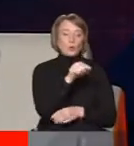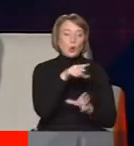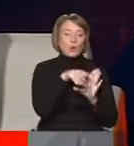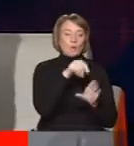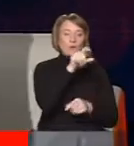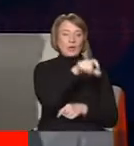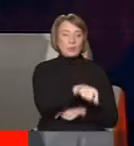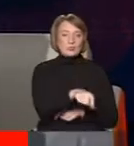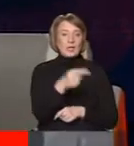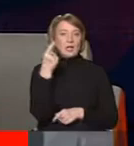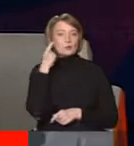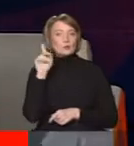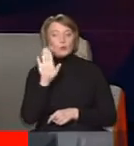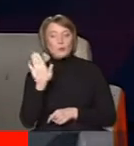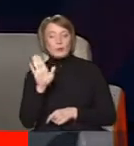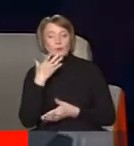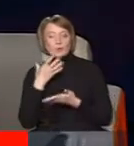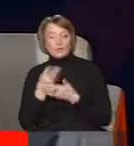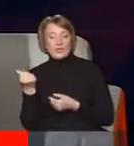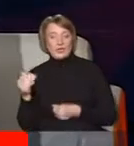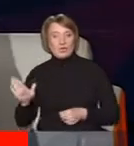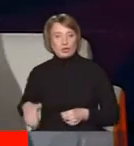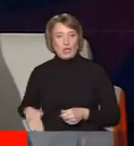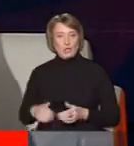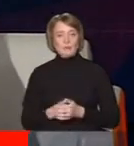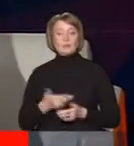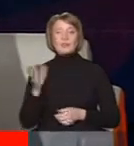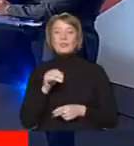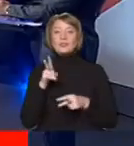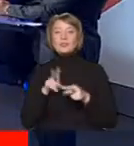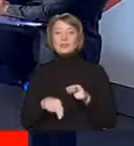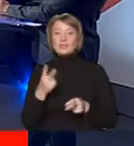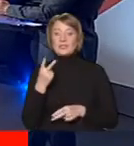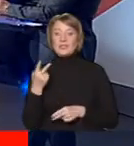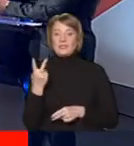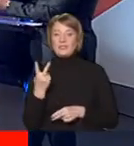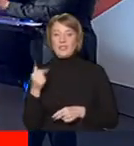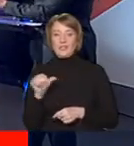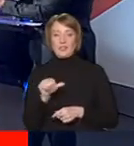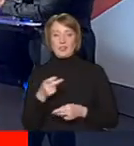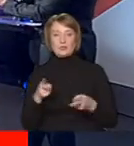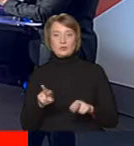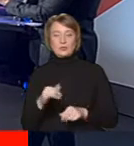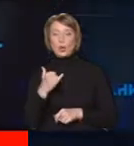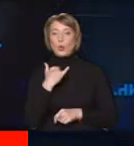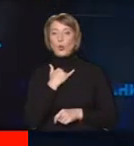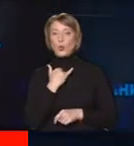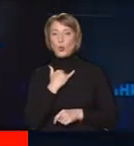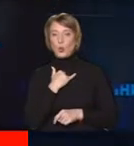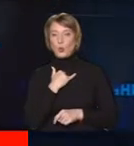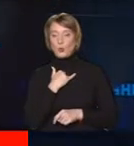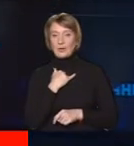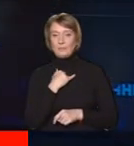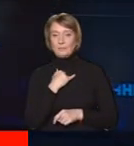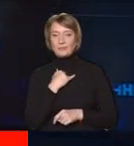а не буде думати про свою кишеню. От і все. Давайте завершувати. У нас 2 хвилини лишається до завершення ефіру. У мене ще тут підготовлений тест